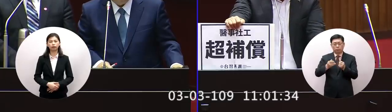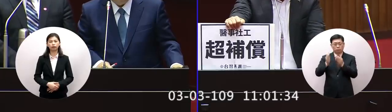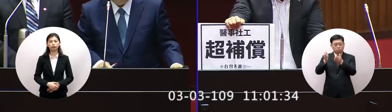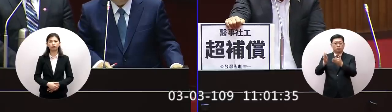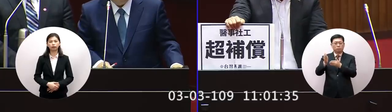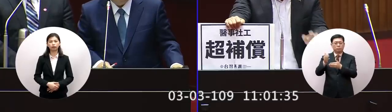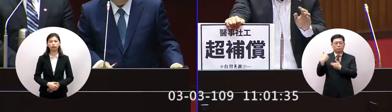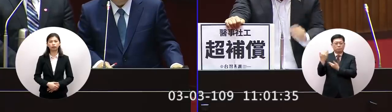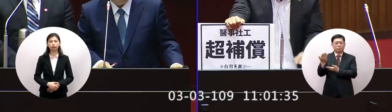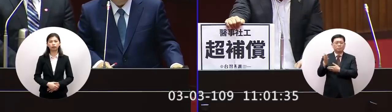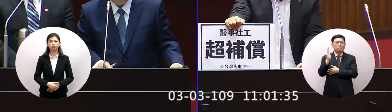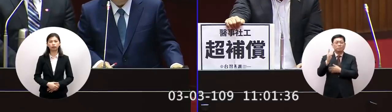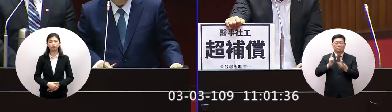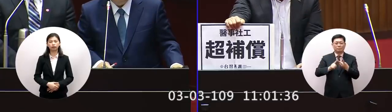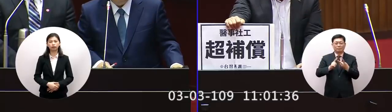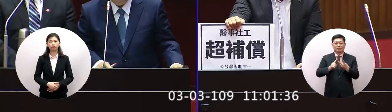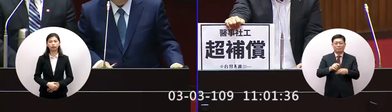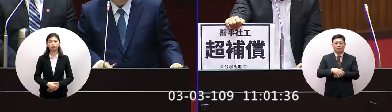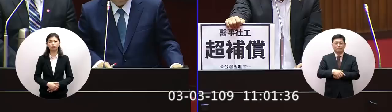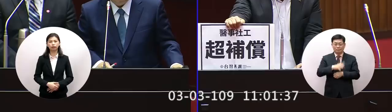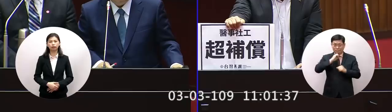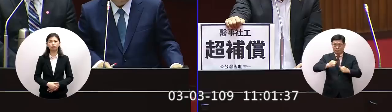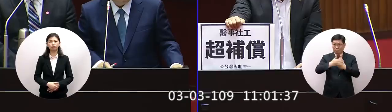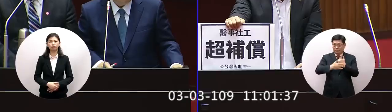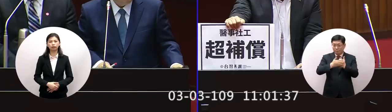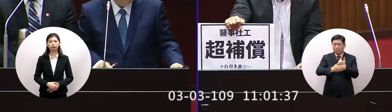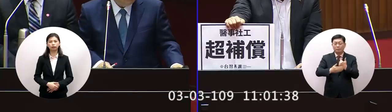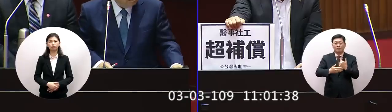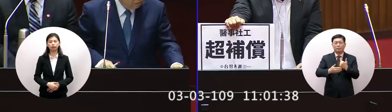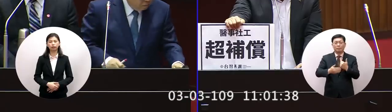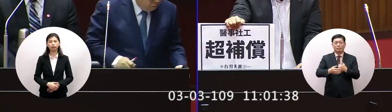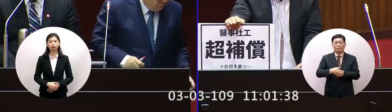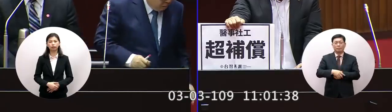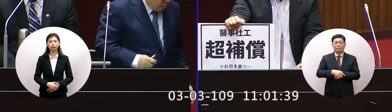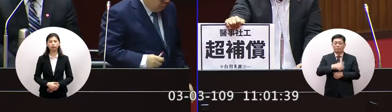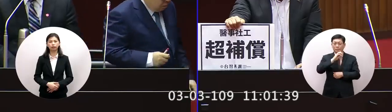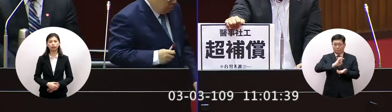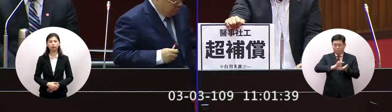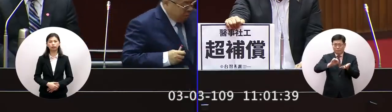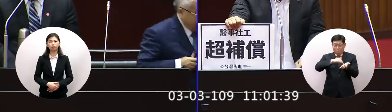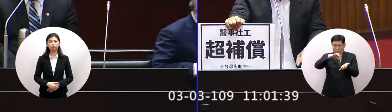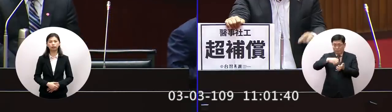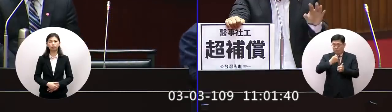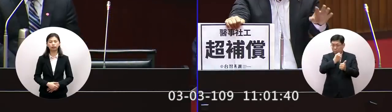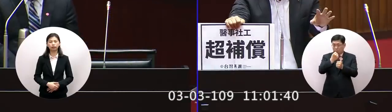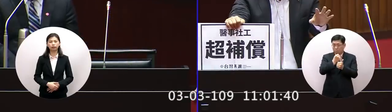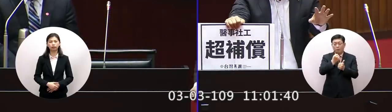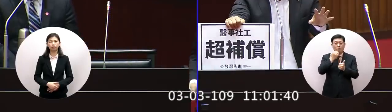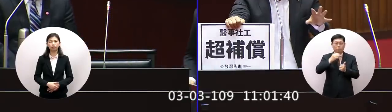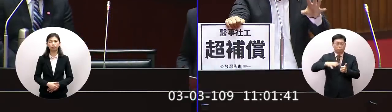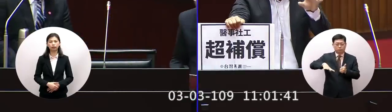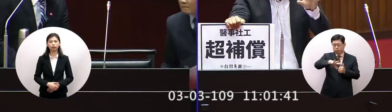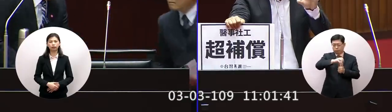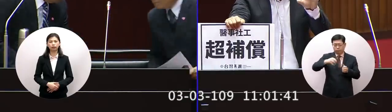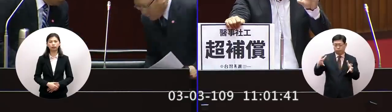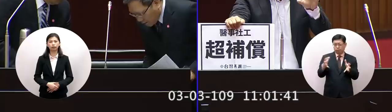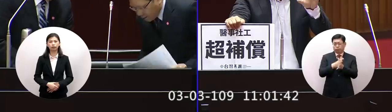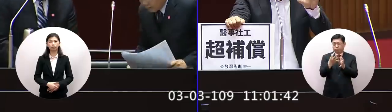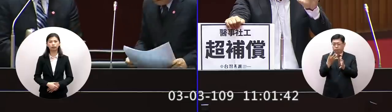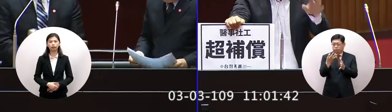这是一种做法。那佫有一种做法呢，是健保咱用医病医管制的方式，就是讲我总量吼用，